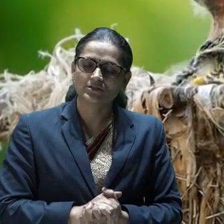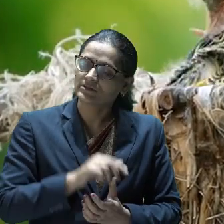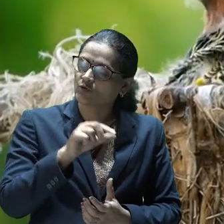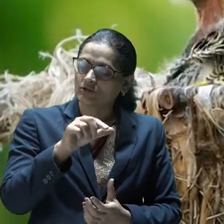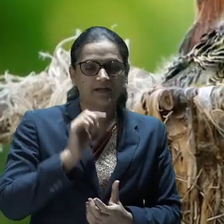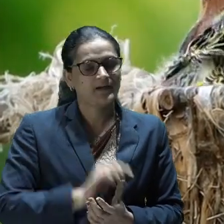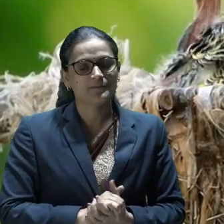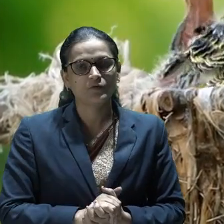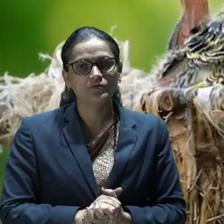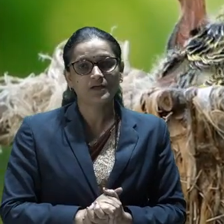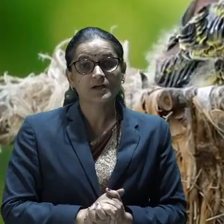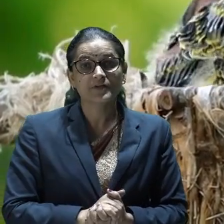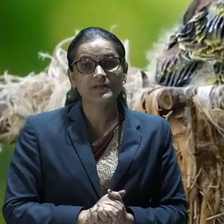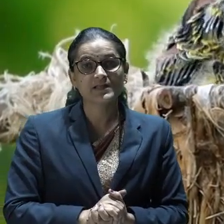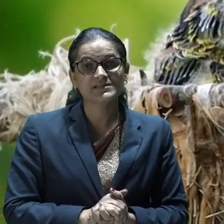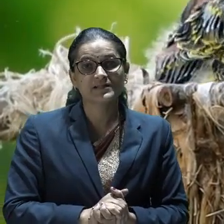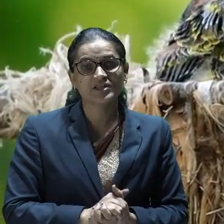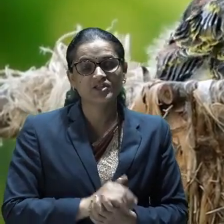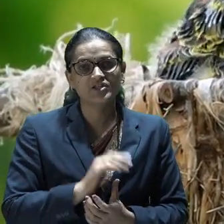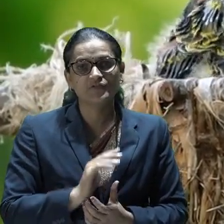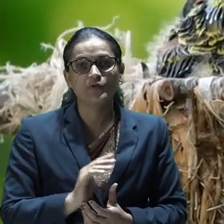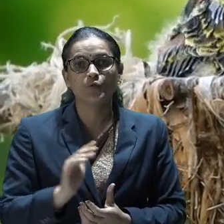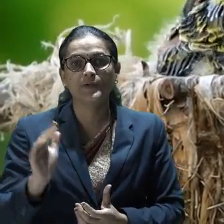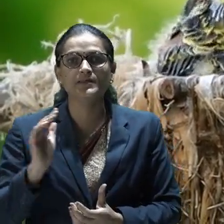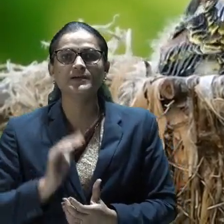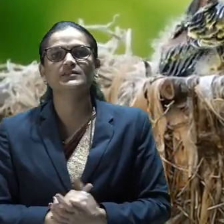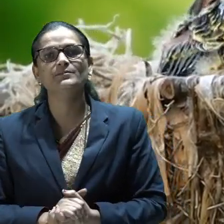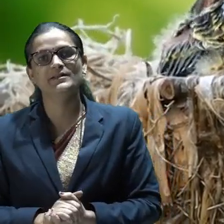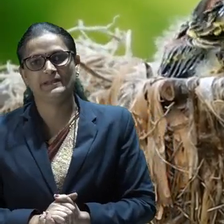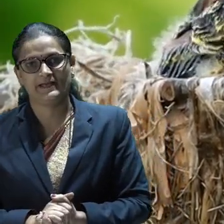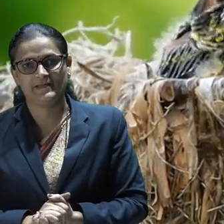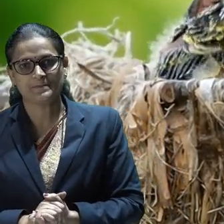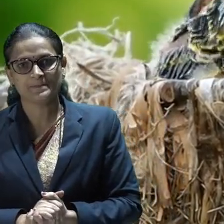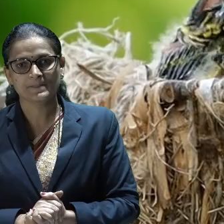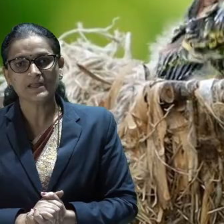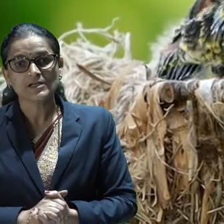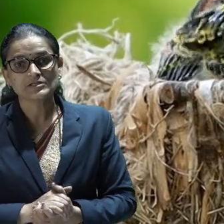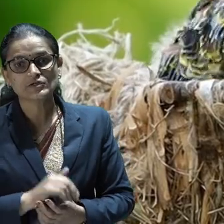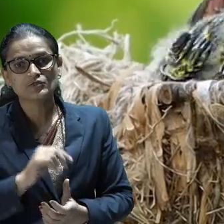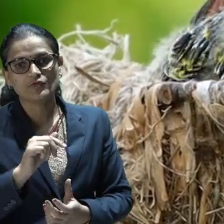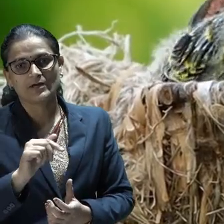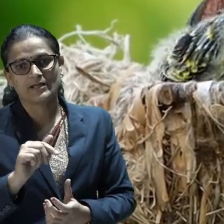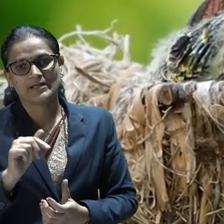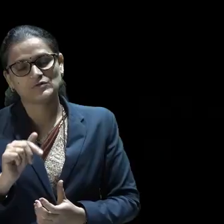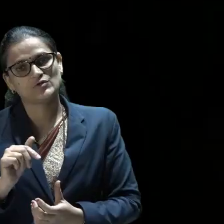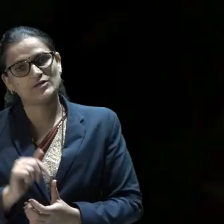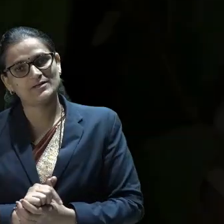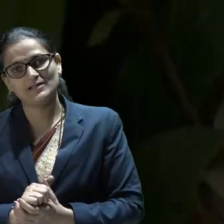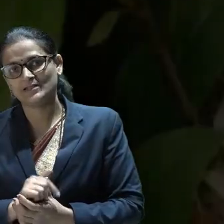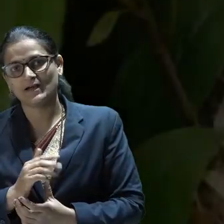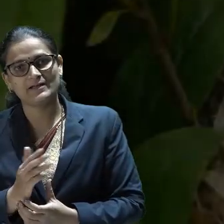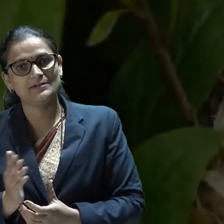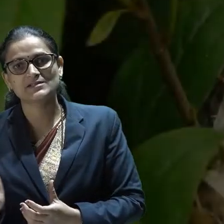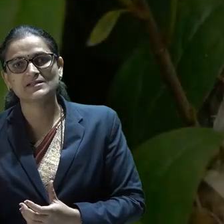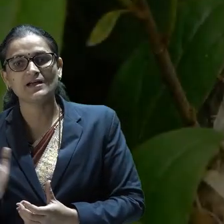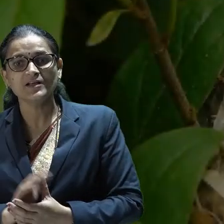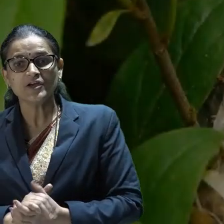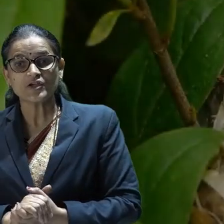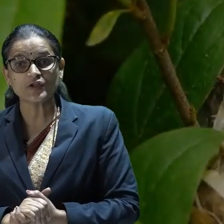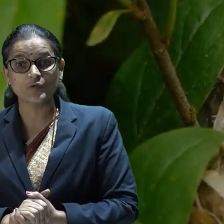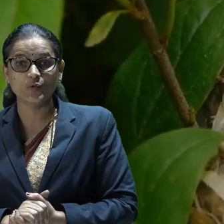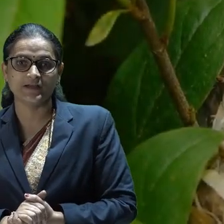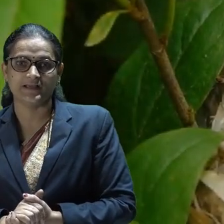असतो तो दाणा पाहून कवीला जगण्याची नवी उमेद इथं मिळते आहे. चिवचिवणाऱ्या चोचीमधले दाणे